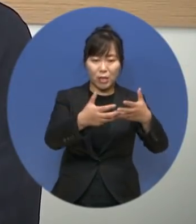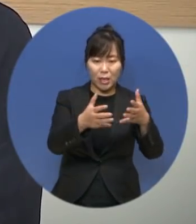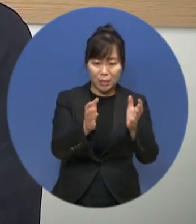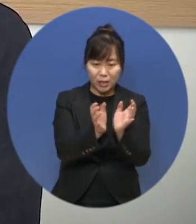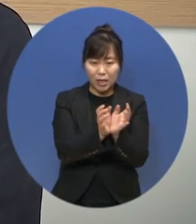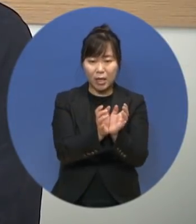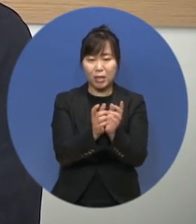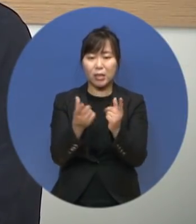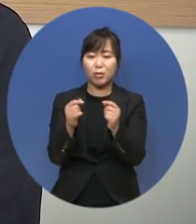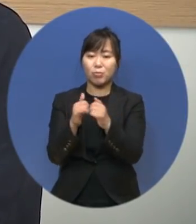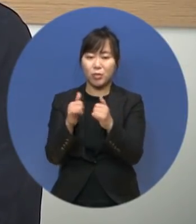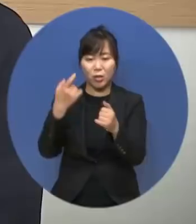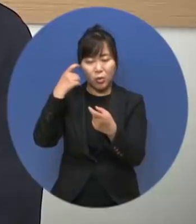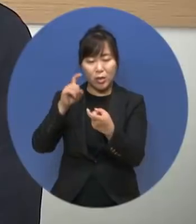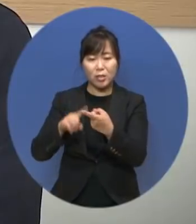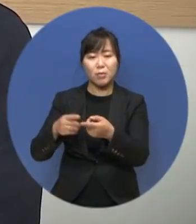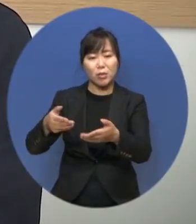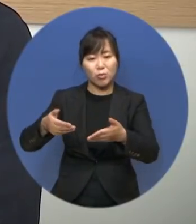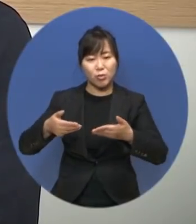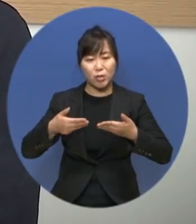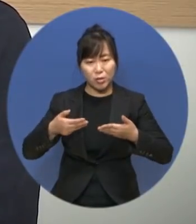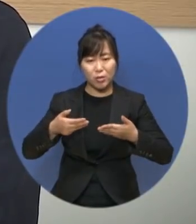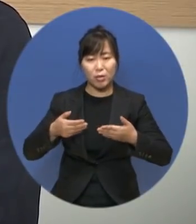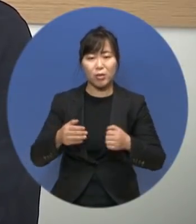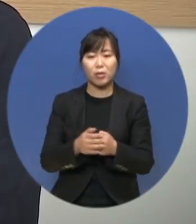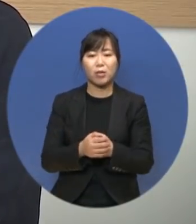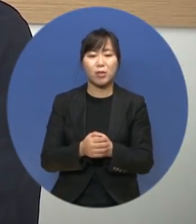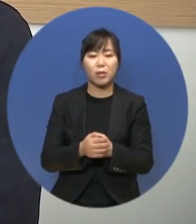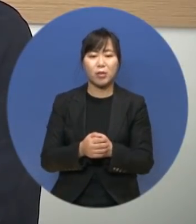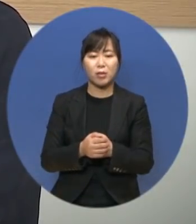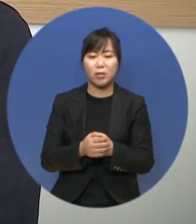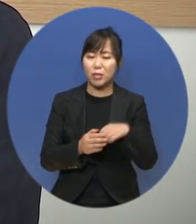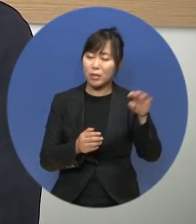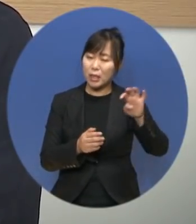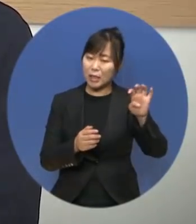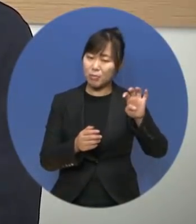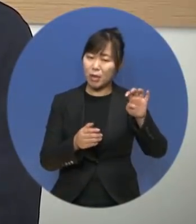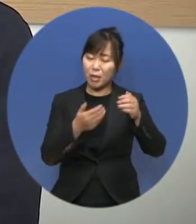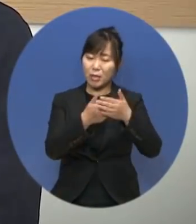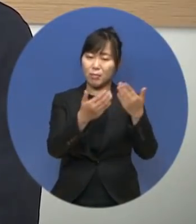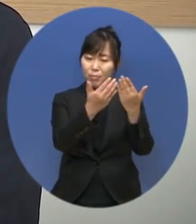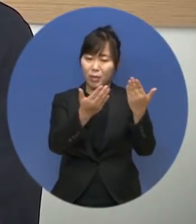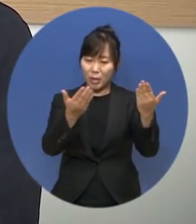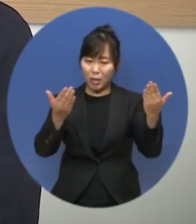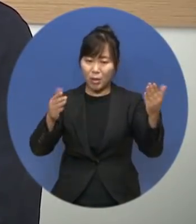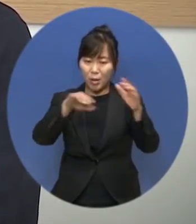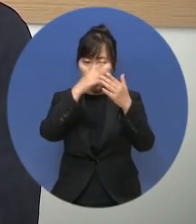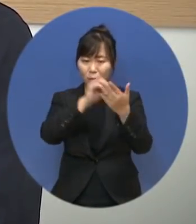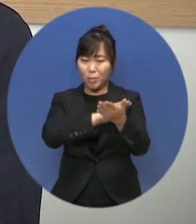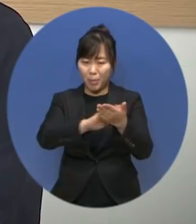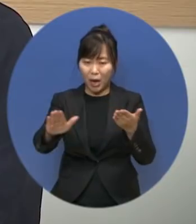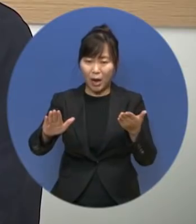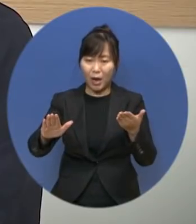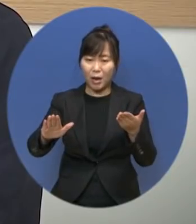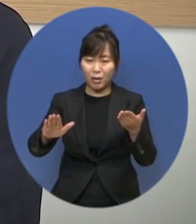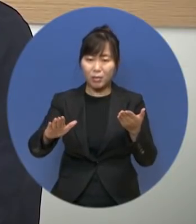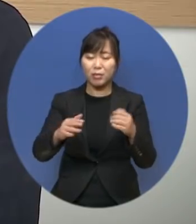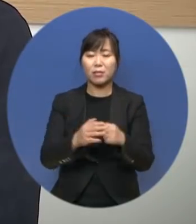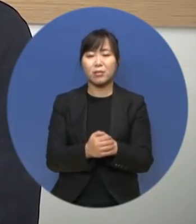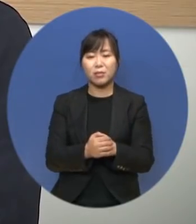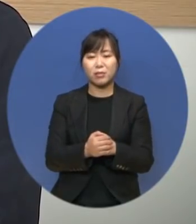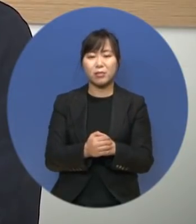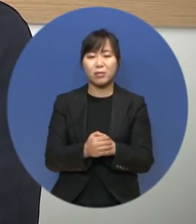그런 분들이 관심을 가져주셔서 40점 전시한 전시 작품 모두 솔드아웃